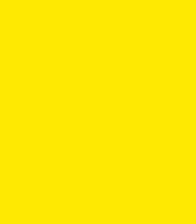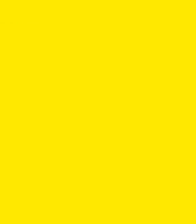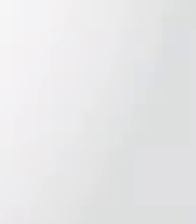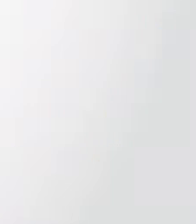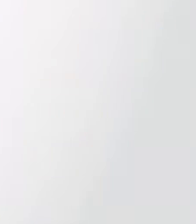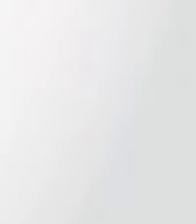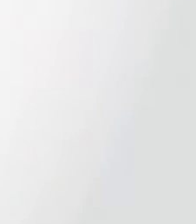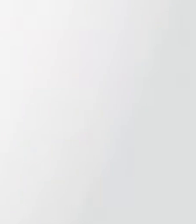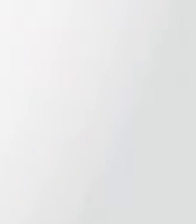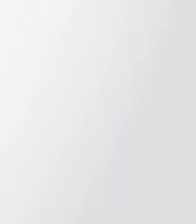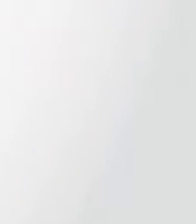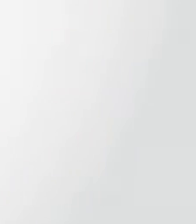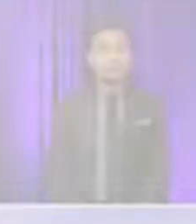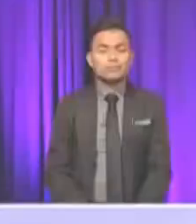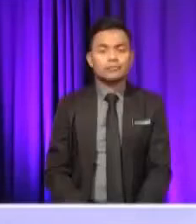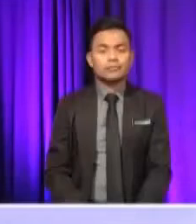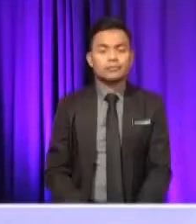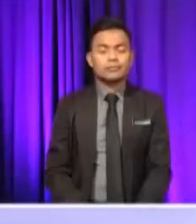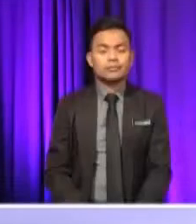Didik TV KPM.